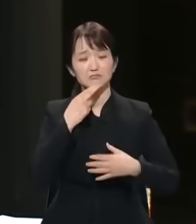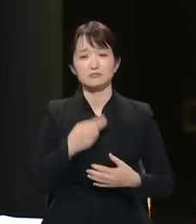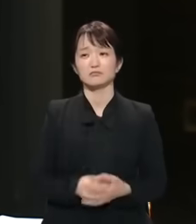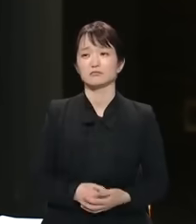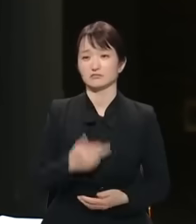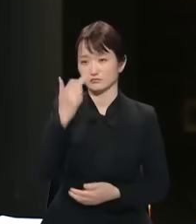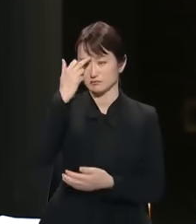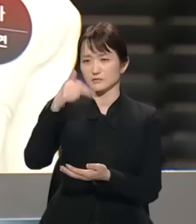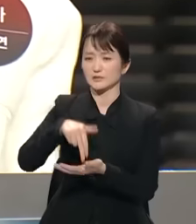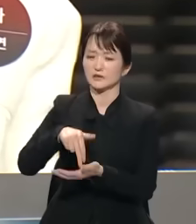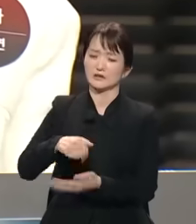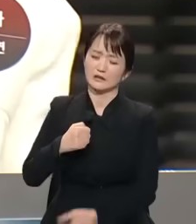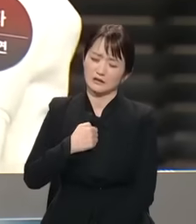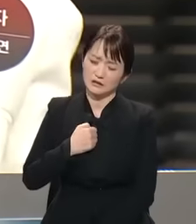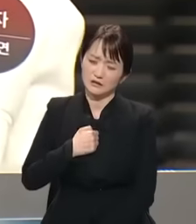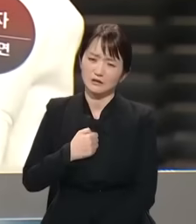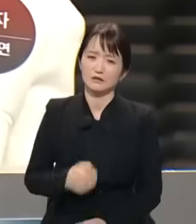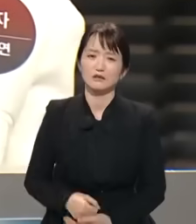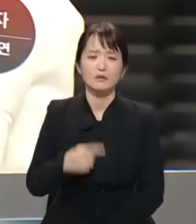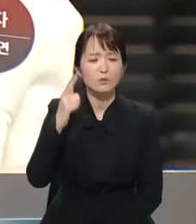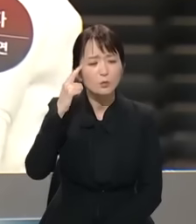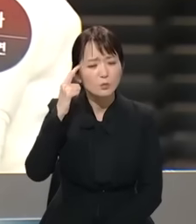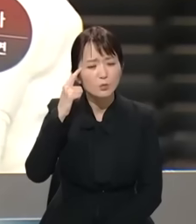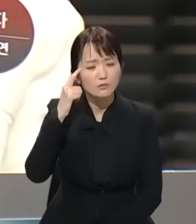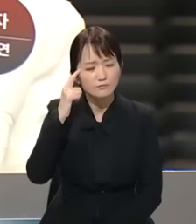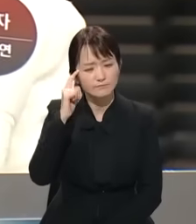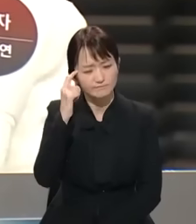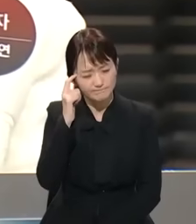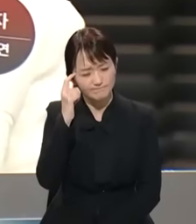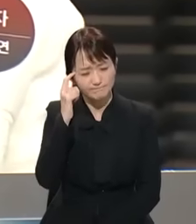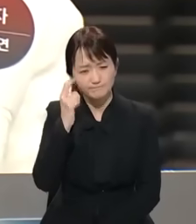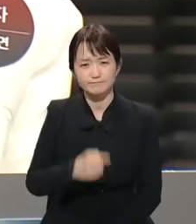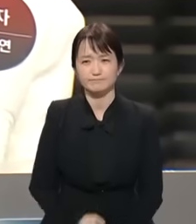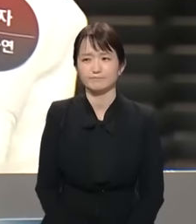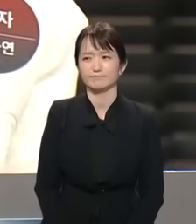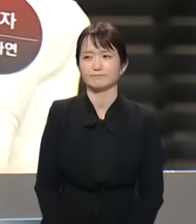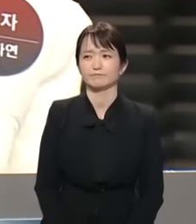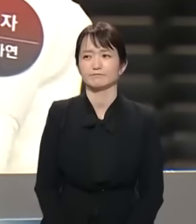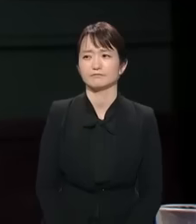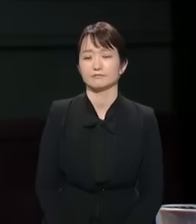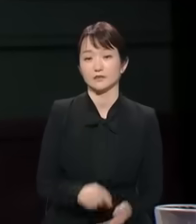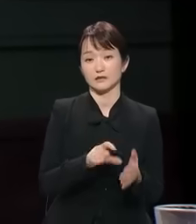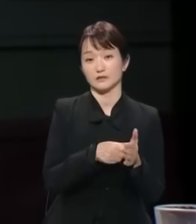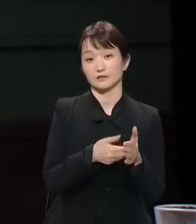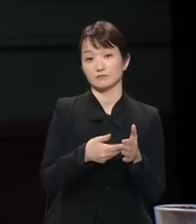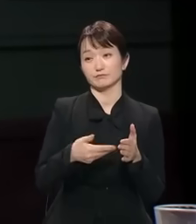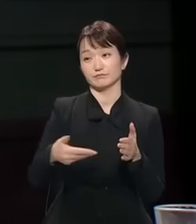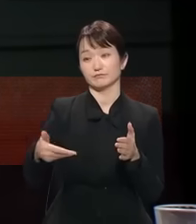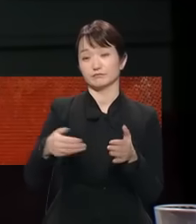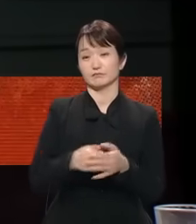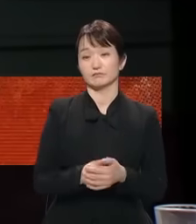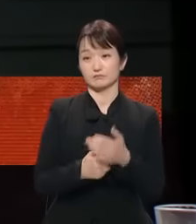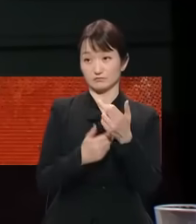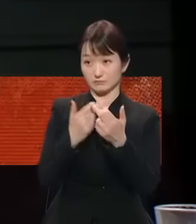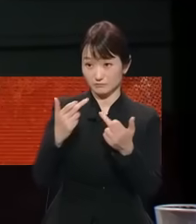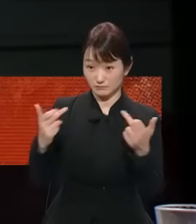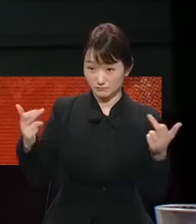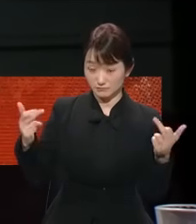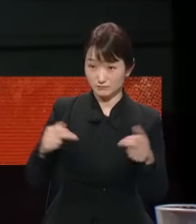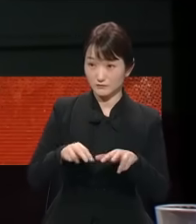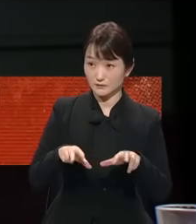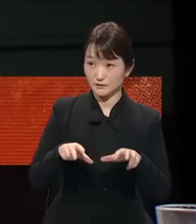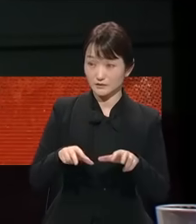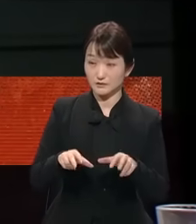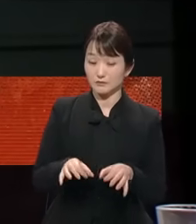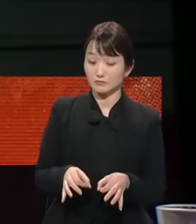최 씨 입장에선 답답합니다. 그래서 도대체 왜 이럴까 곰곰이 생각을 해봤는데 일단 시간이 많이 흘렀으니까 이 선산도 시세가 안